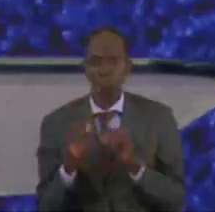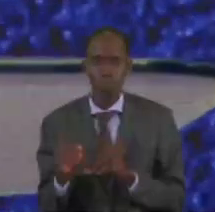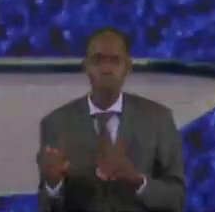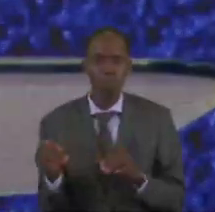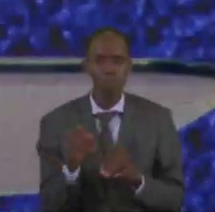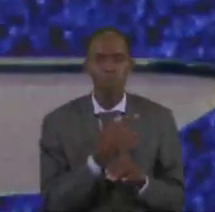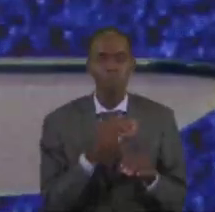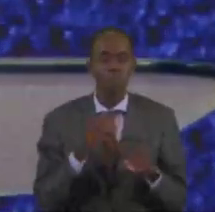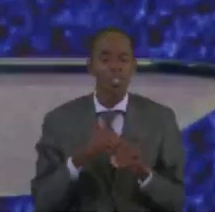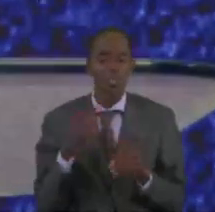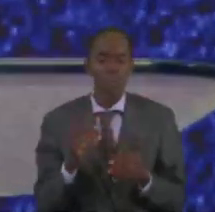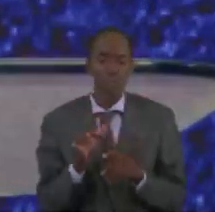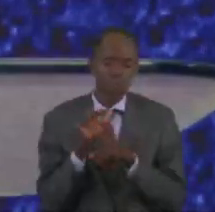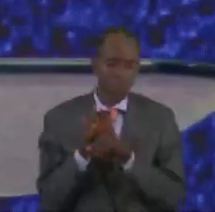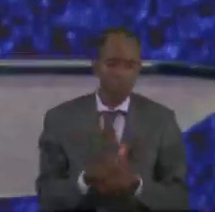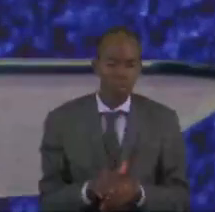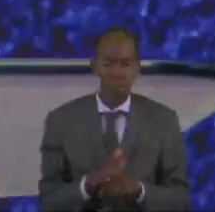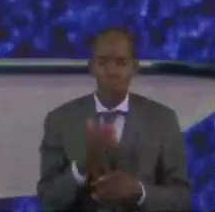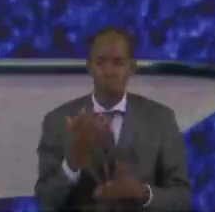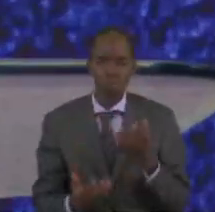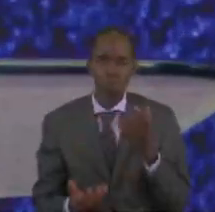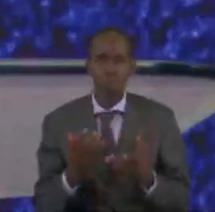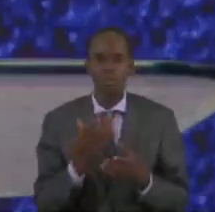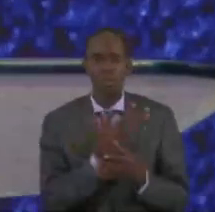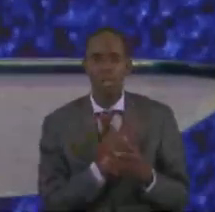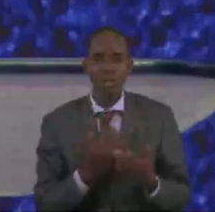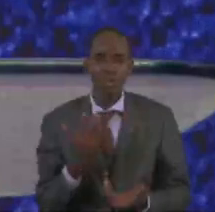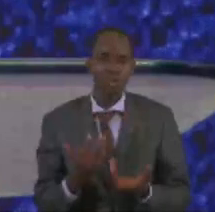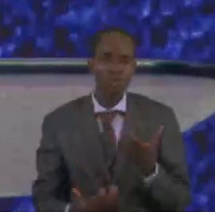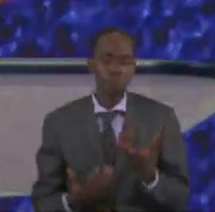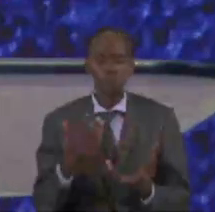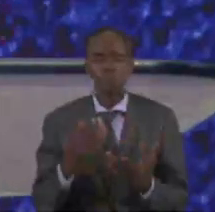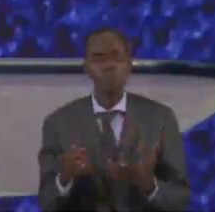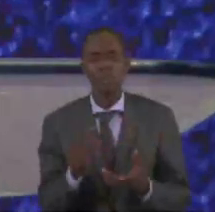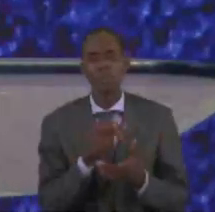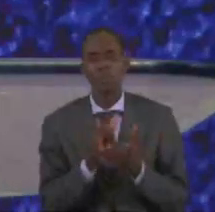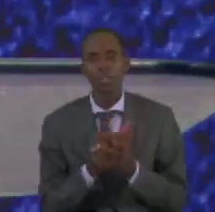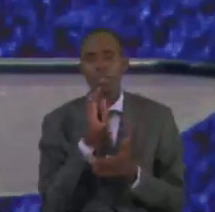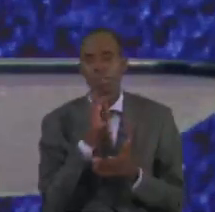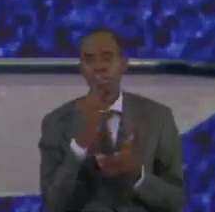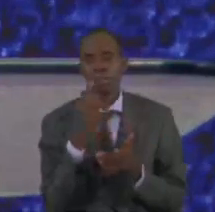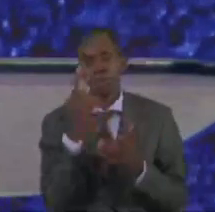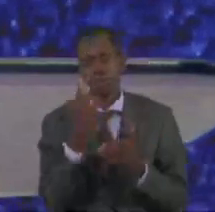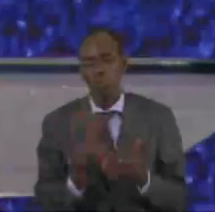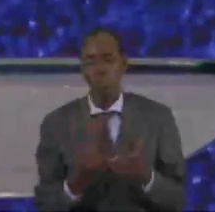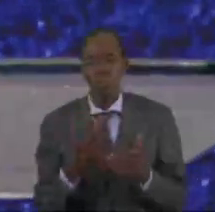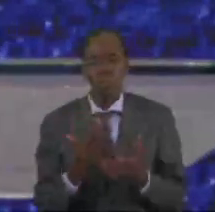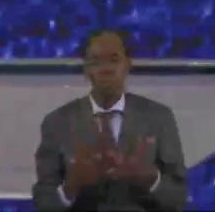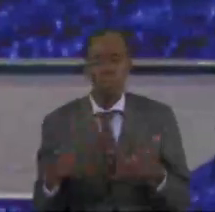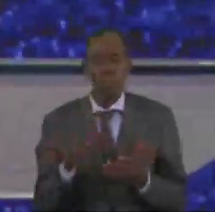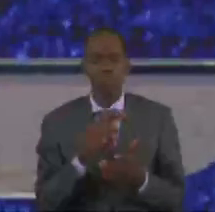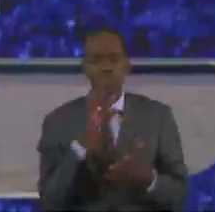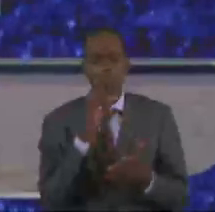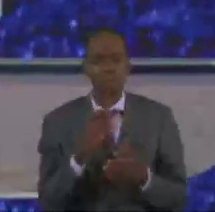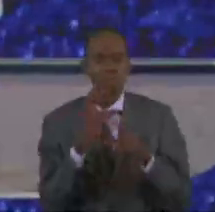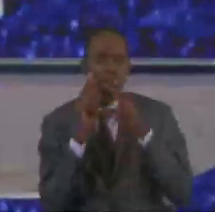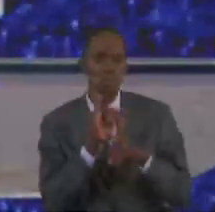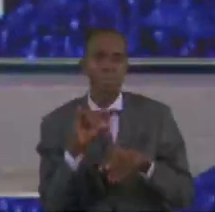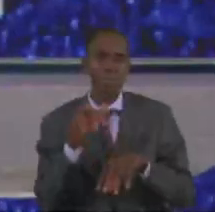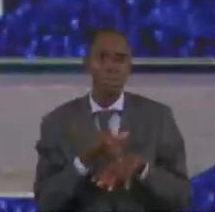qui pourraient les amener dans un creuset et les ramollir, alors ils